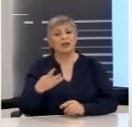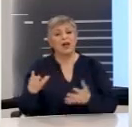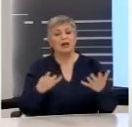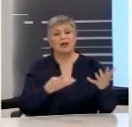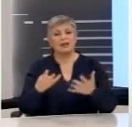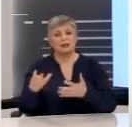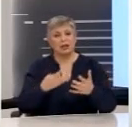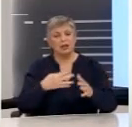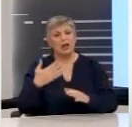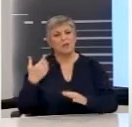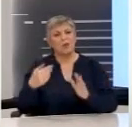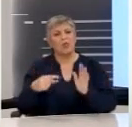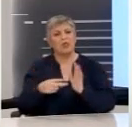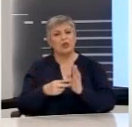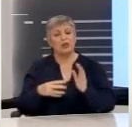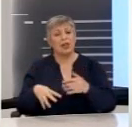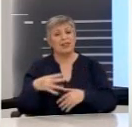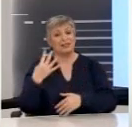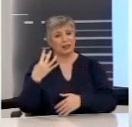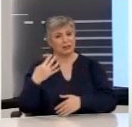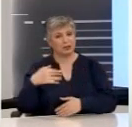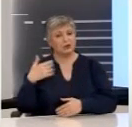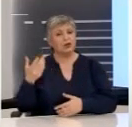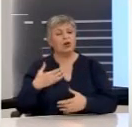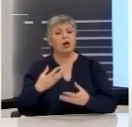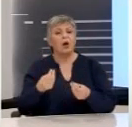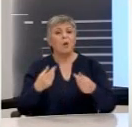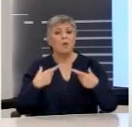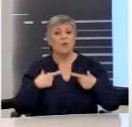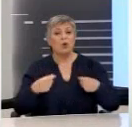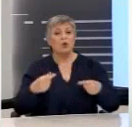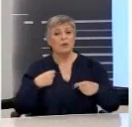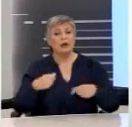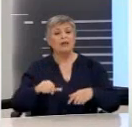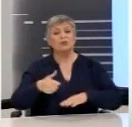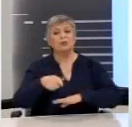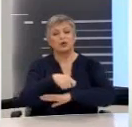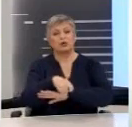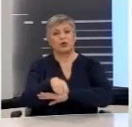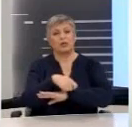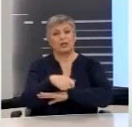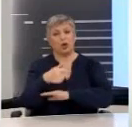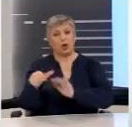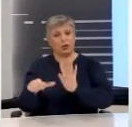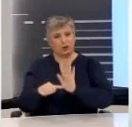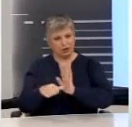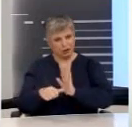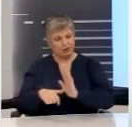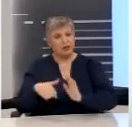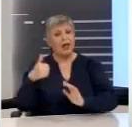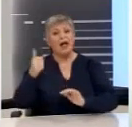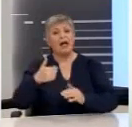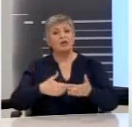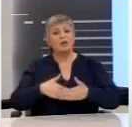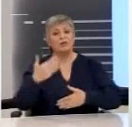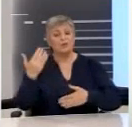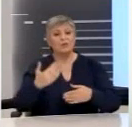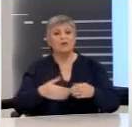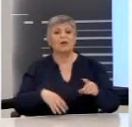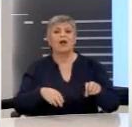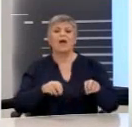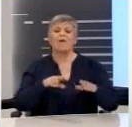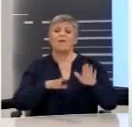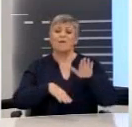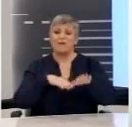2399-2014. Το Πολυμελές Πρωτοδικείο Αθήνας εγκαλεί το Βήμα, τα νέα, τον κύριο